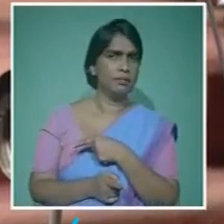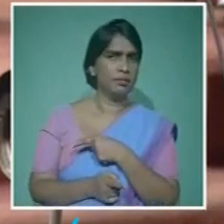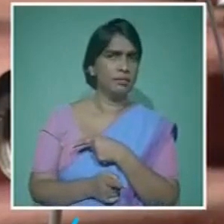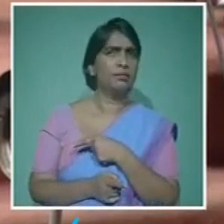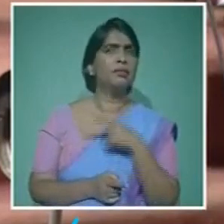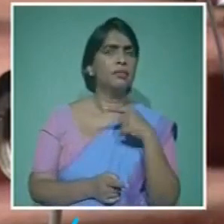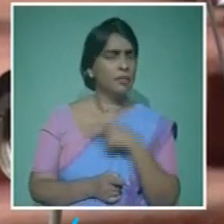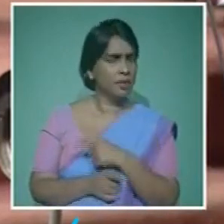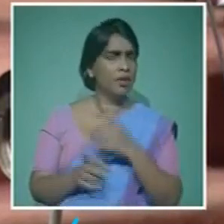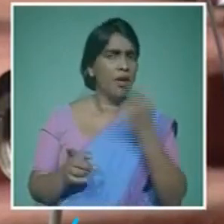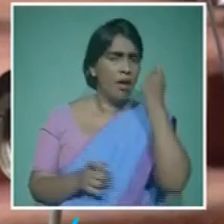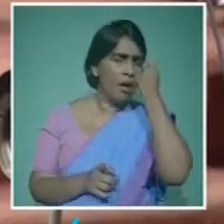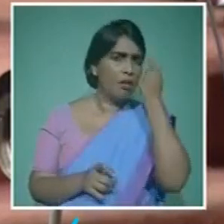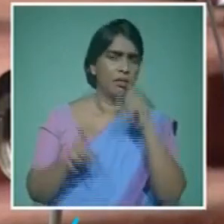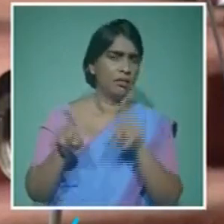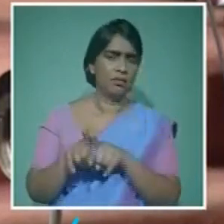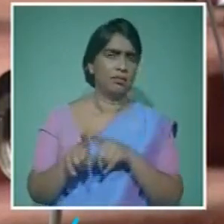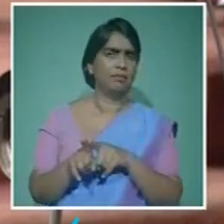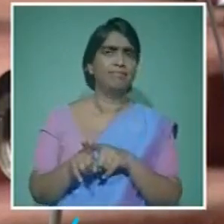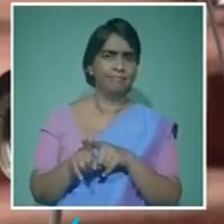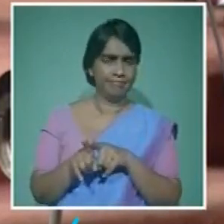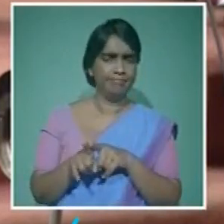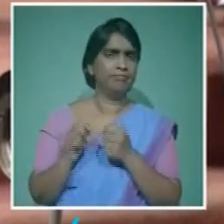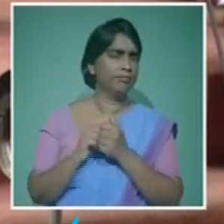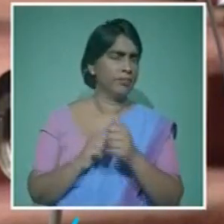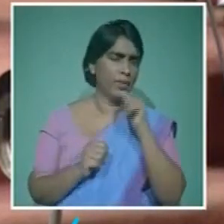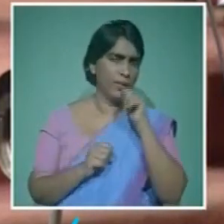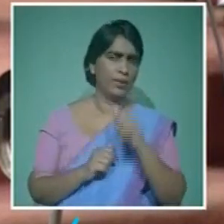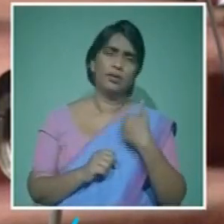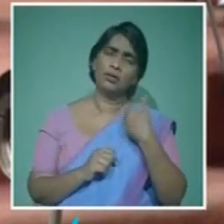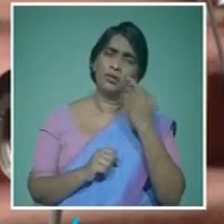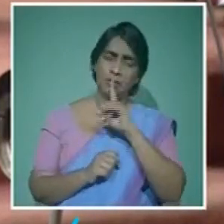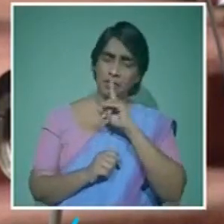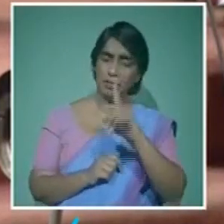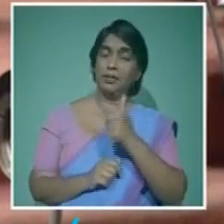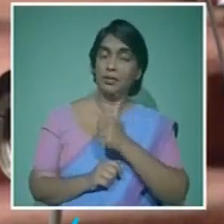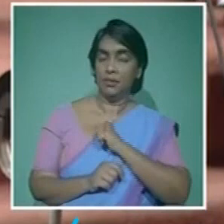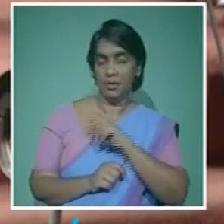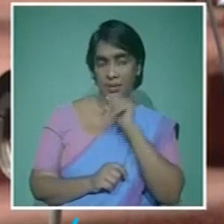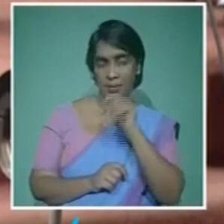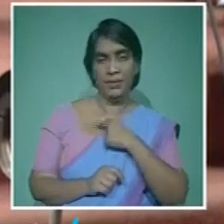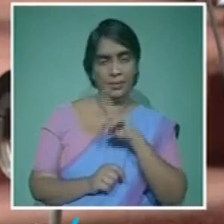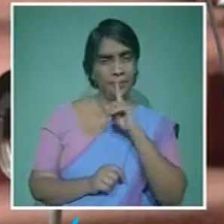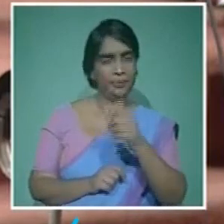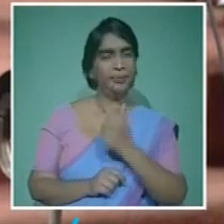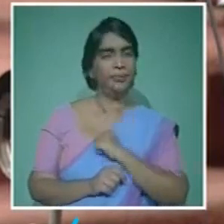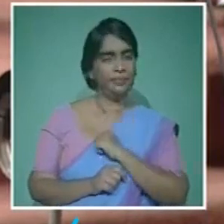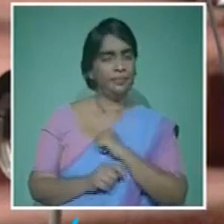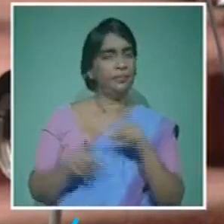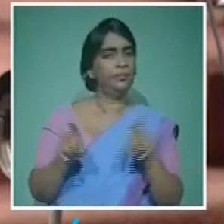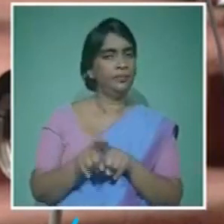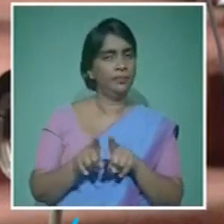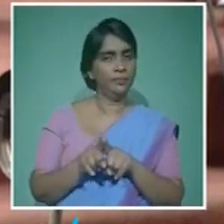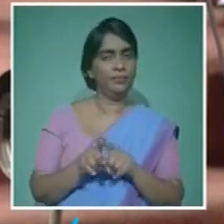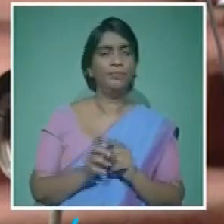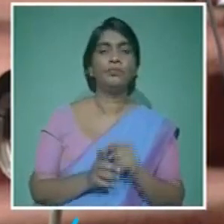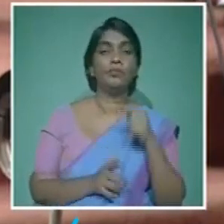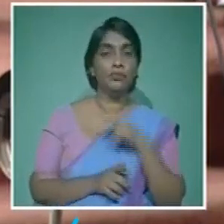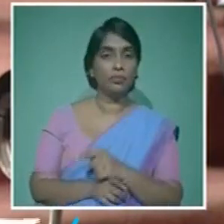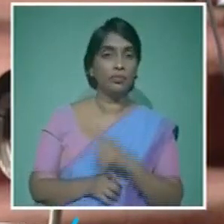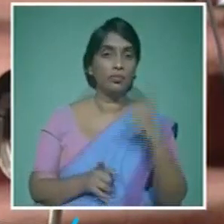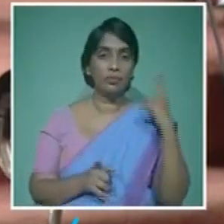நாடு இருக்கின்றதா? இதை மிக தெளிவாக நாங்கள் உணர்ந்து கொள்ள வேண்டும். இந்த ஆகவே இந்த பாதுகாப்பு